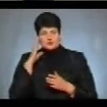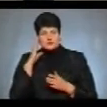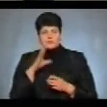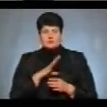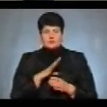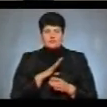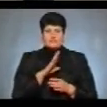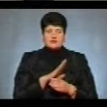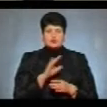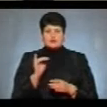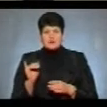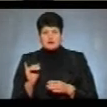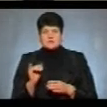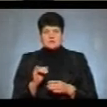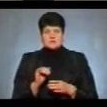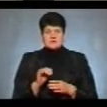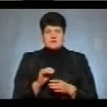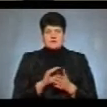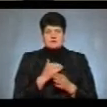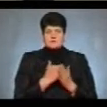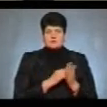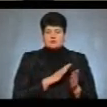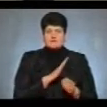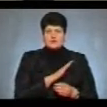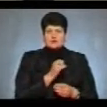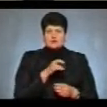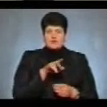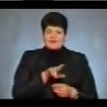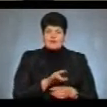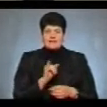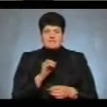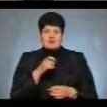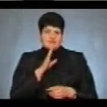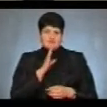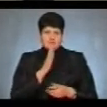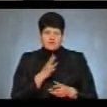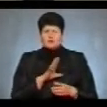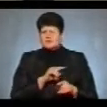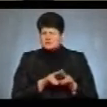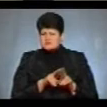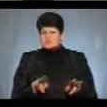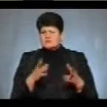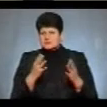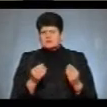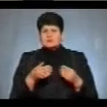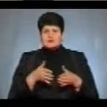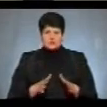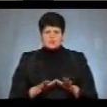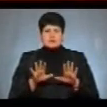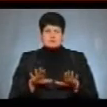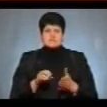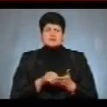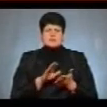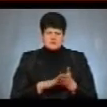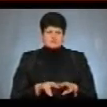був Віктор Іванович, а в списку була Вікторія Іванівна. Так, але в них були однакові дні народження, місце